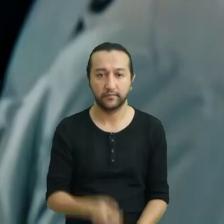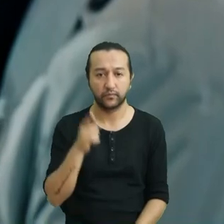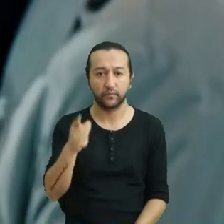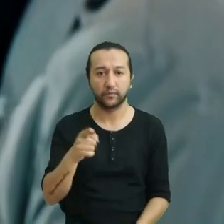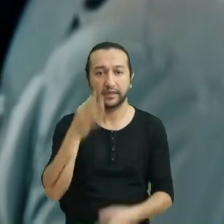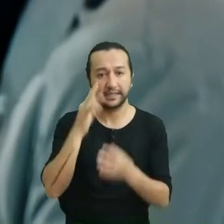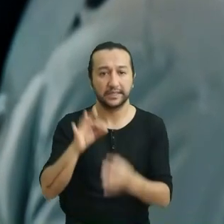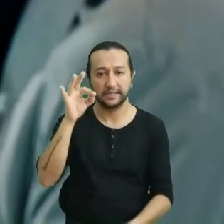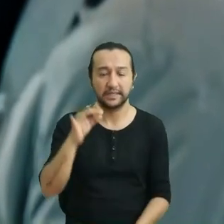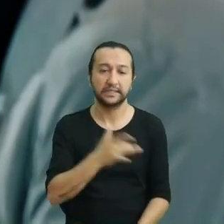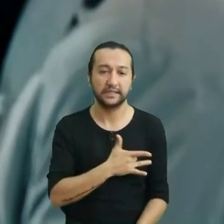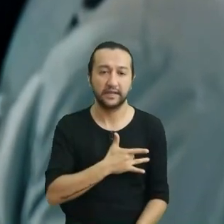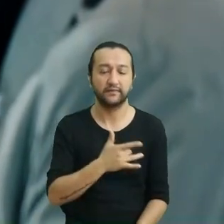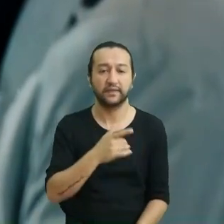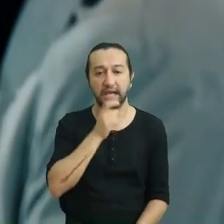Bunlar insani zaaflar.